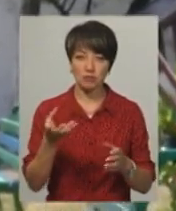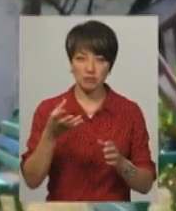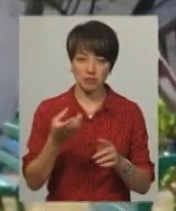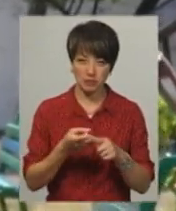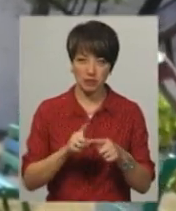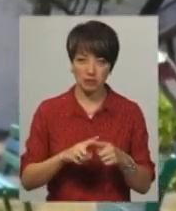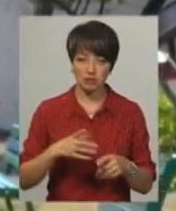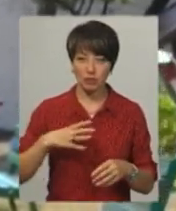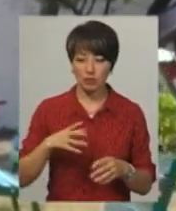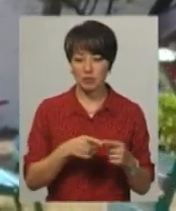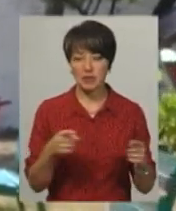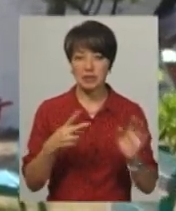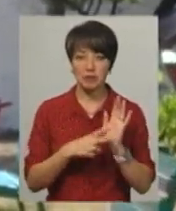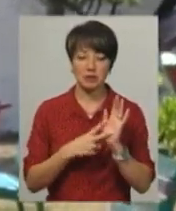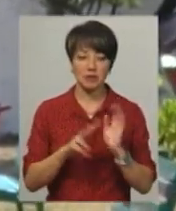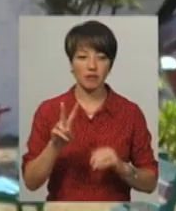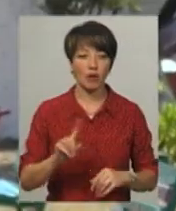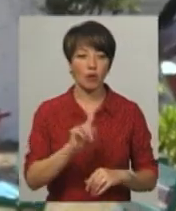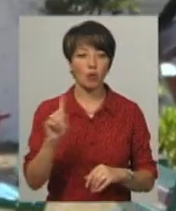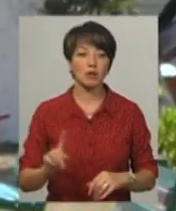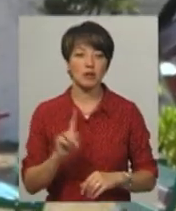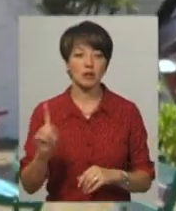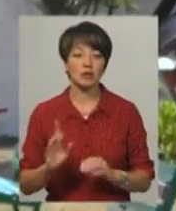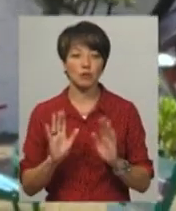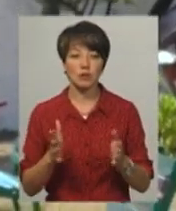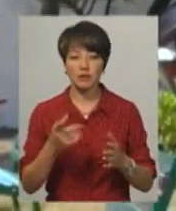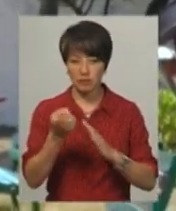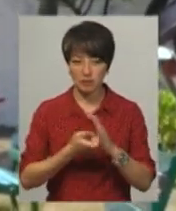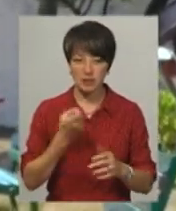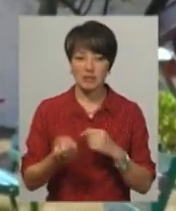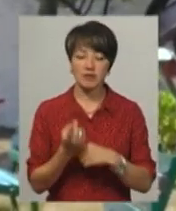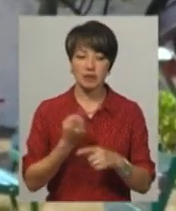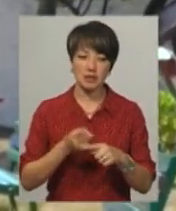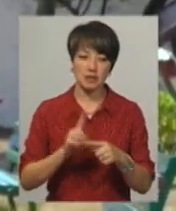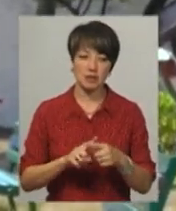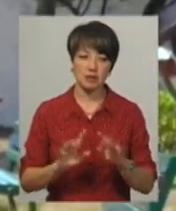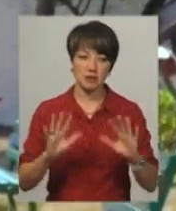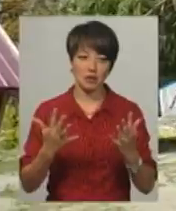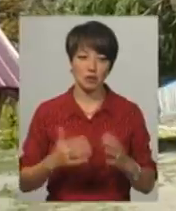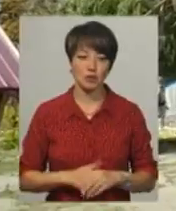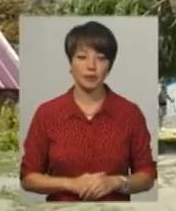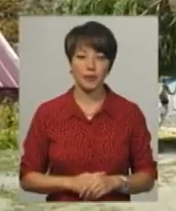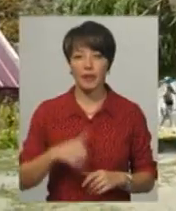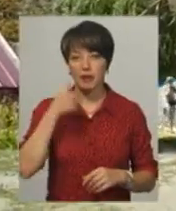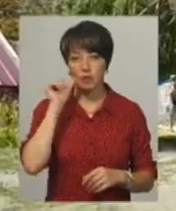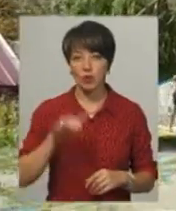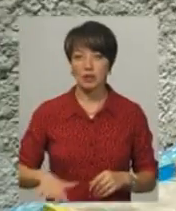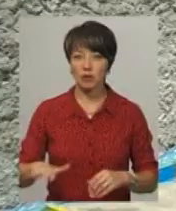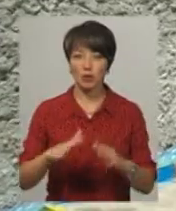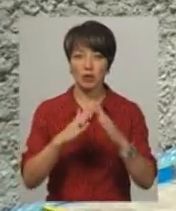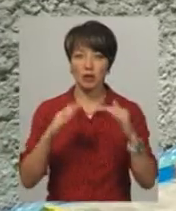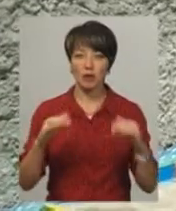В проміжку 72 годин буде відомо, звідки це все сталося. Вчора на території